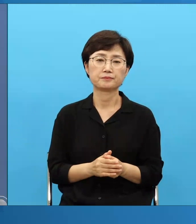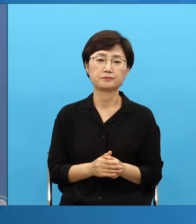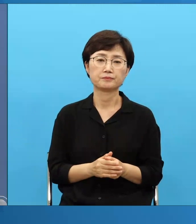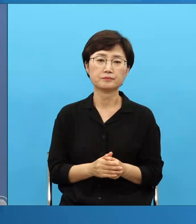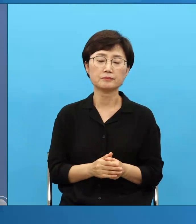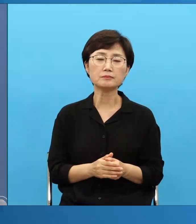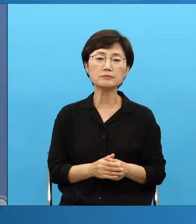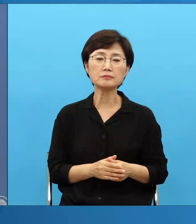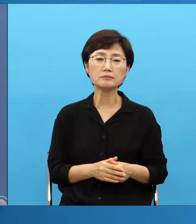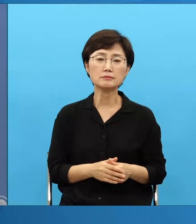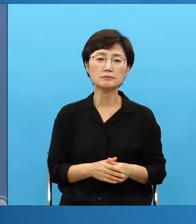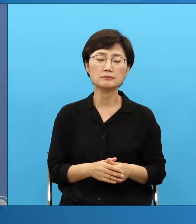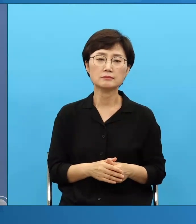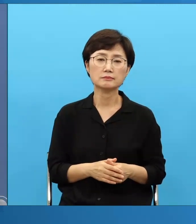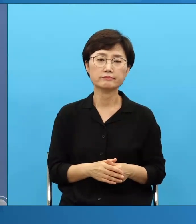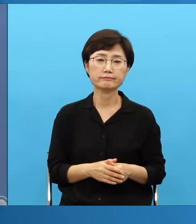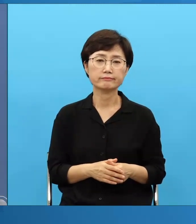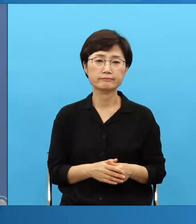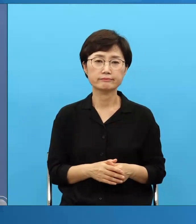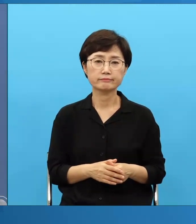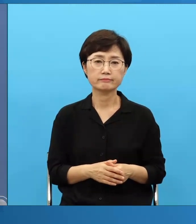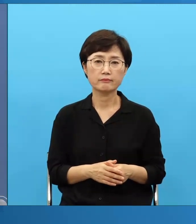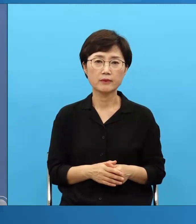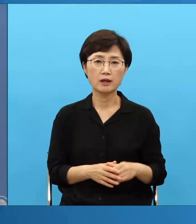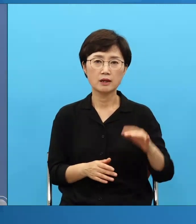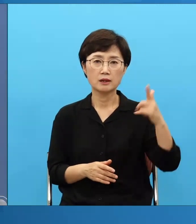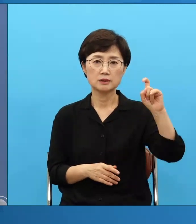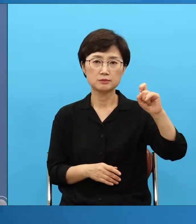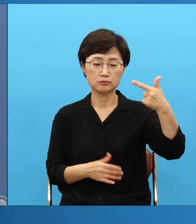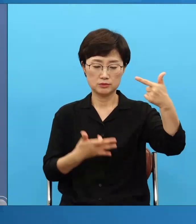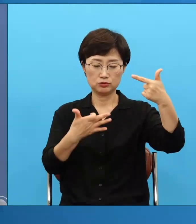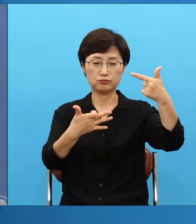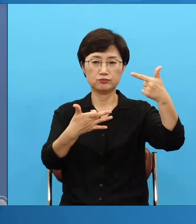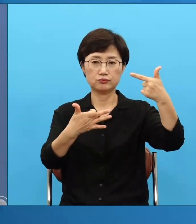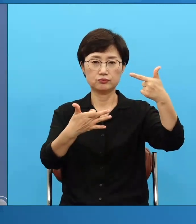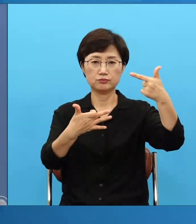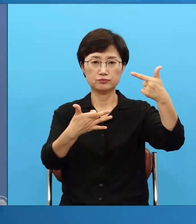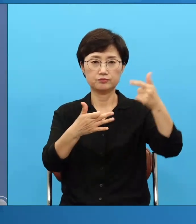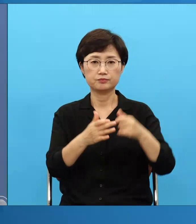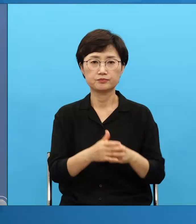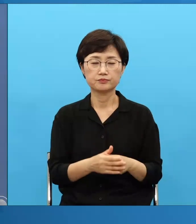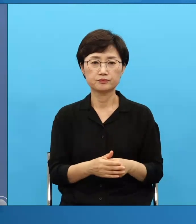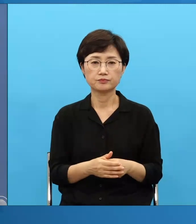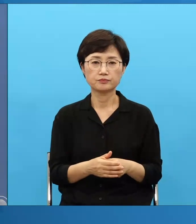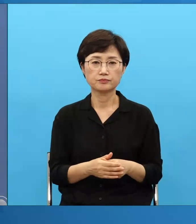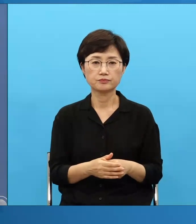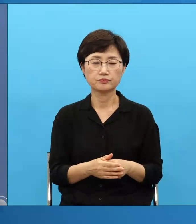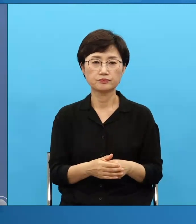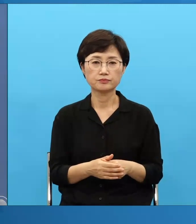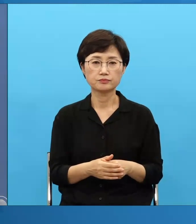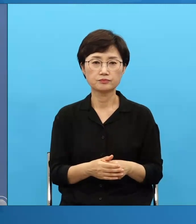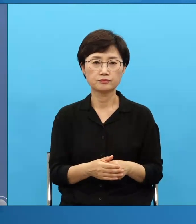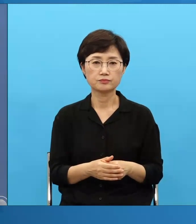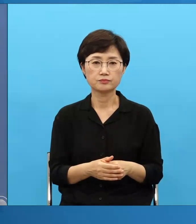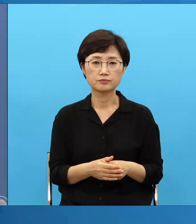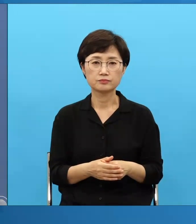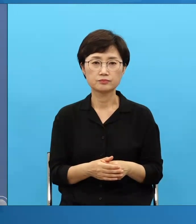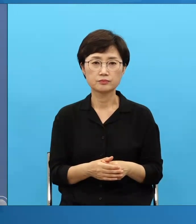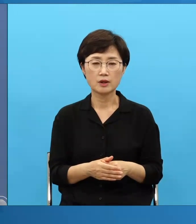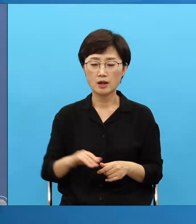the church, the God, and also all the people. 19절에 나왔습니다. And we see this in verse 19. 지나갈 얘기가 아닙니다. Now, these are not just words in